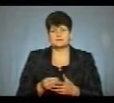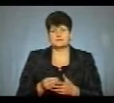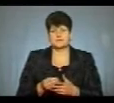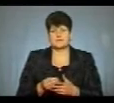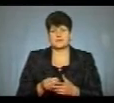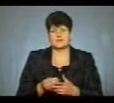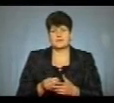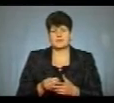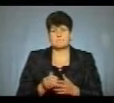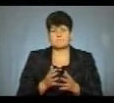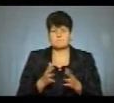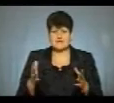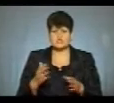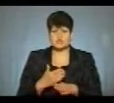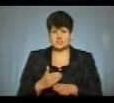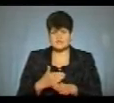більше частина